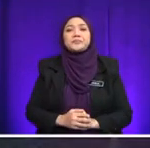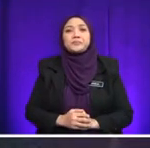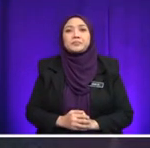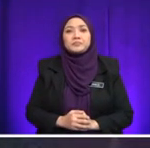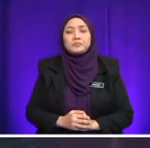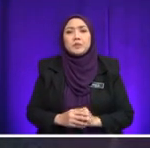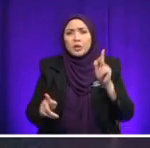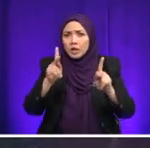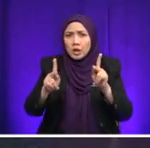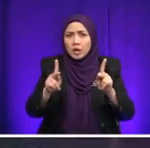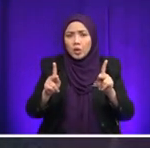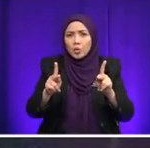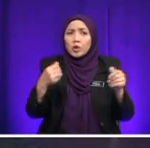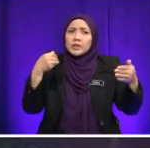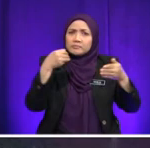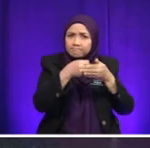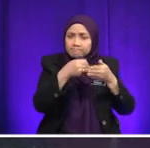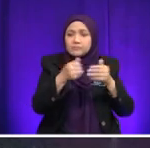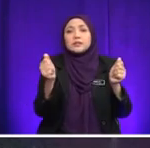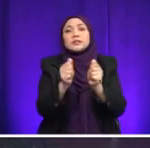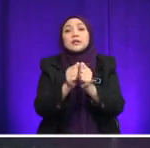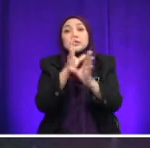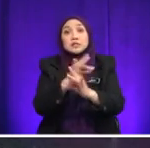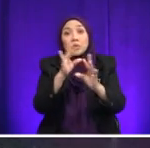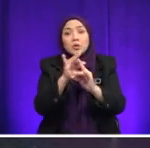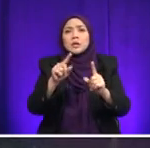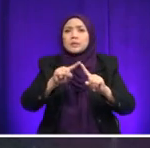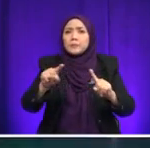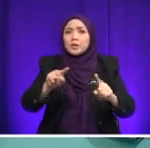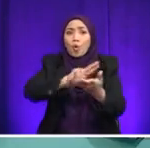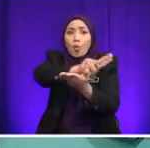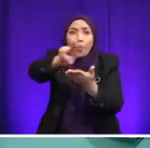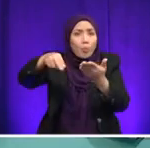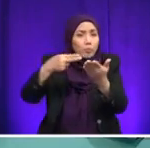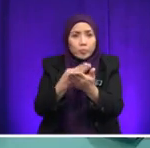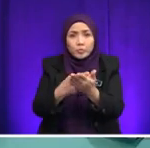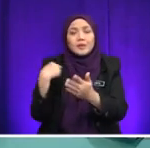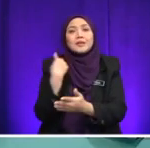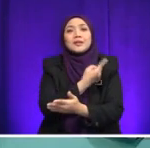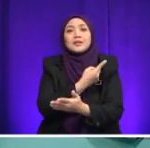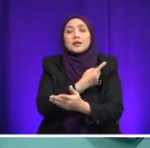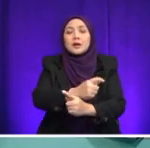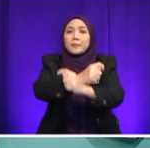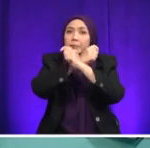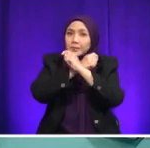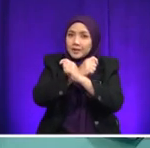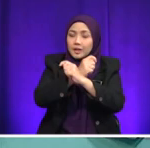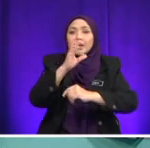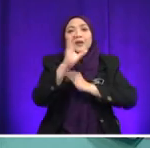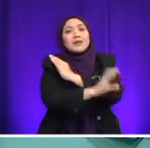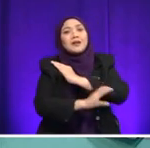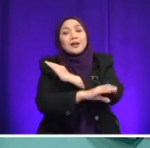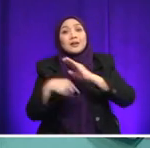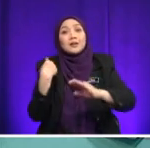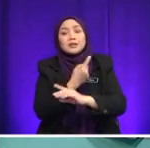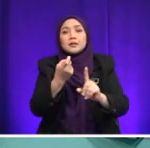umumnya bukan Serawak tetapi pada hari ini maknanya dengan semangat yang sama kita akan mempertahankan negara kita